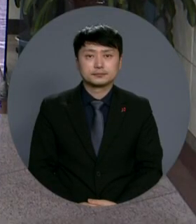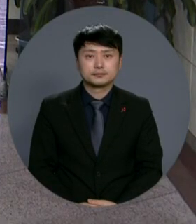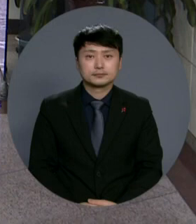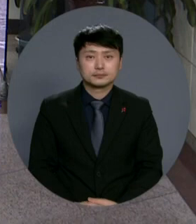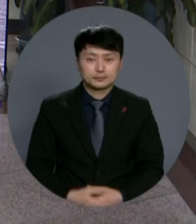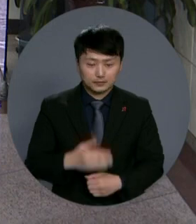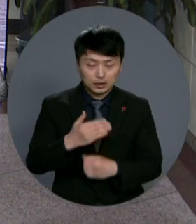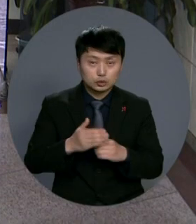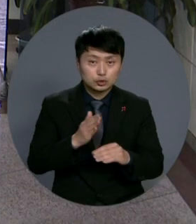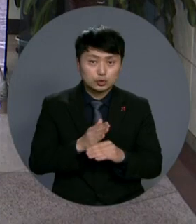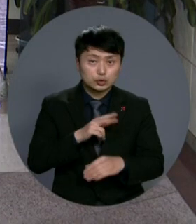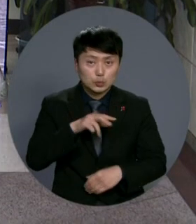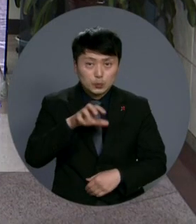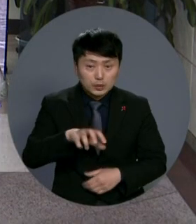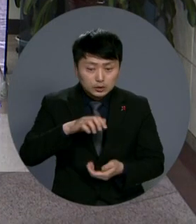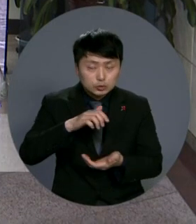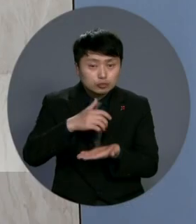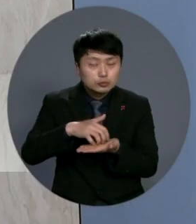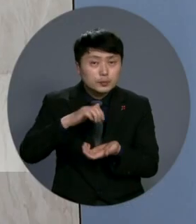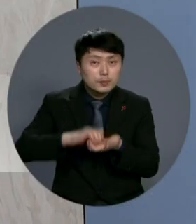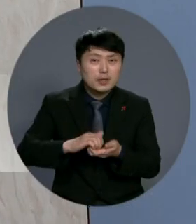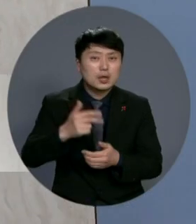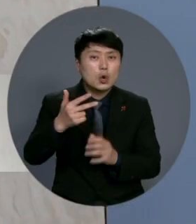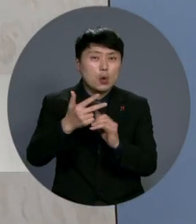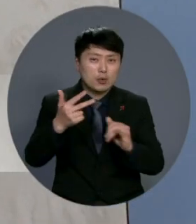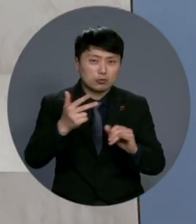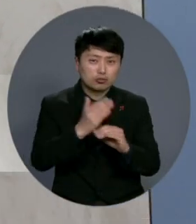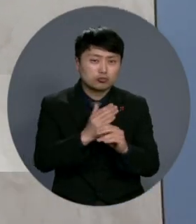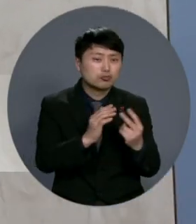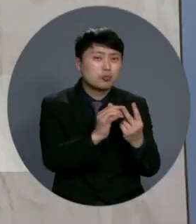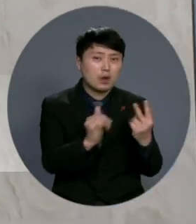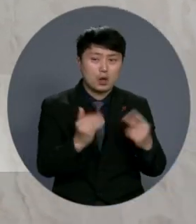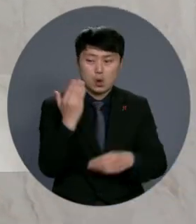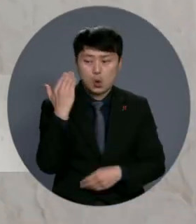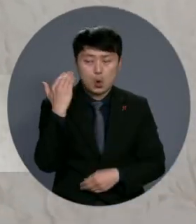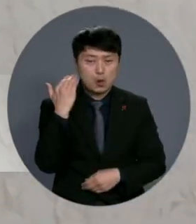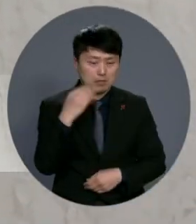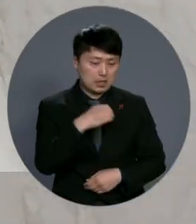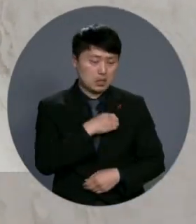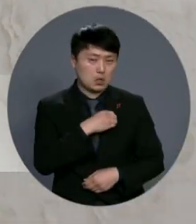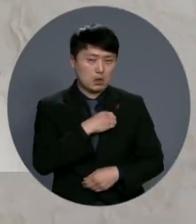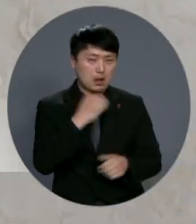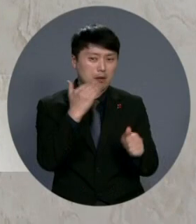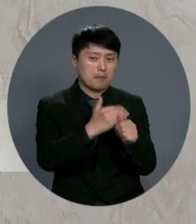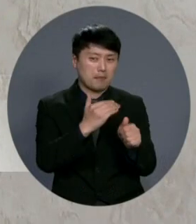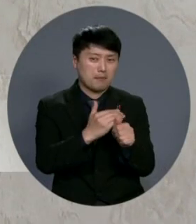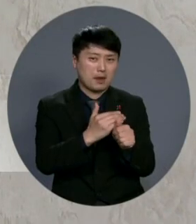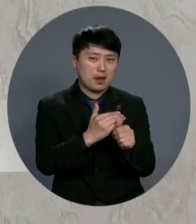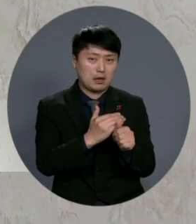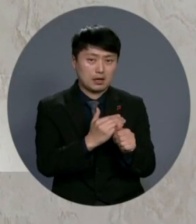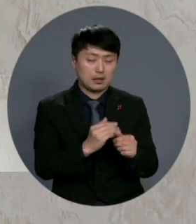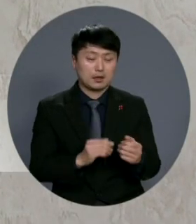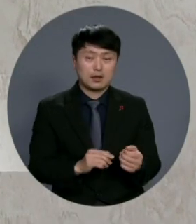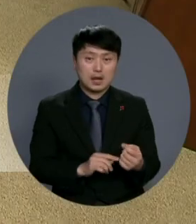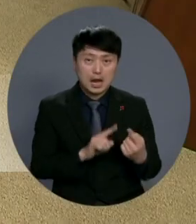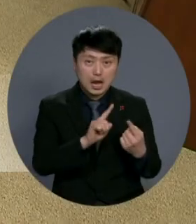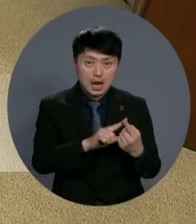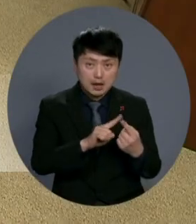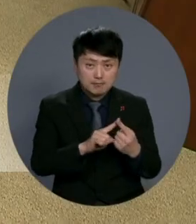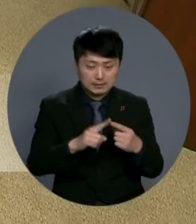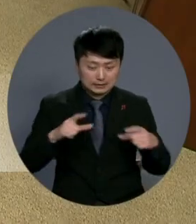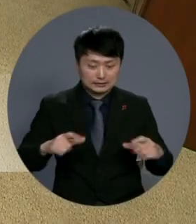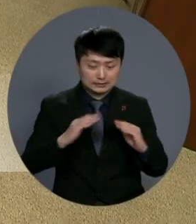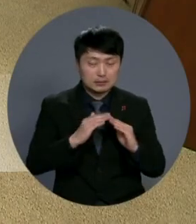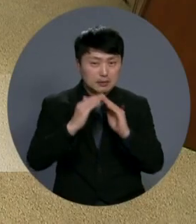대구 중구의회 의원 정수는 7명, 이 가운데 2명이 최근 의원직을 잃었습니다. 한 명은 관내 주소지